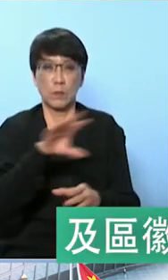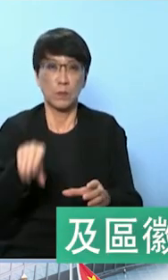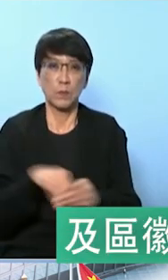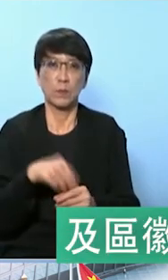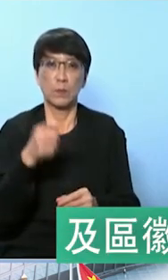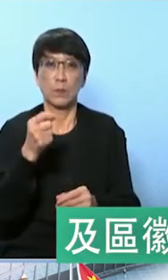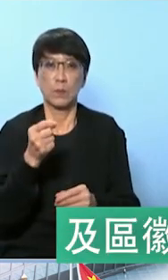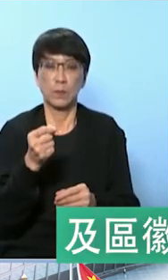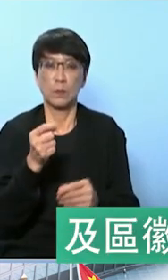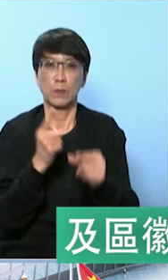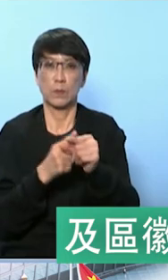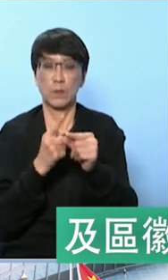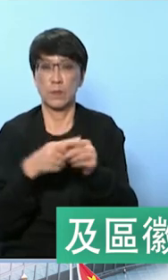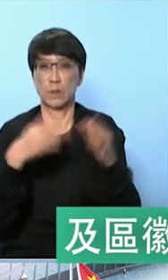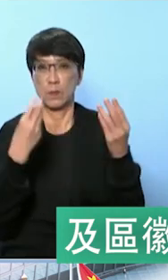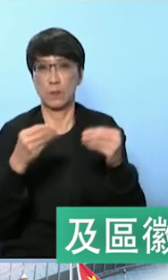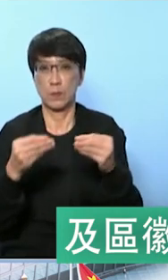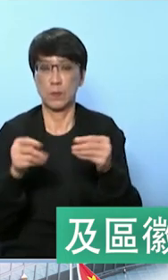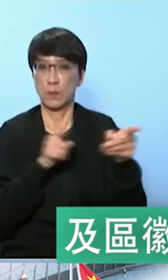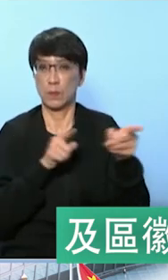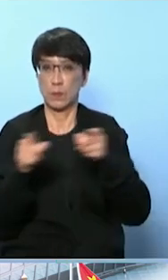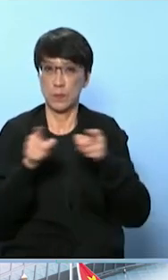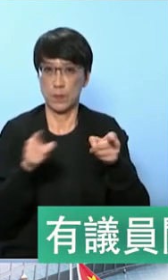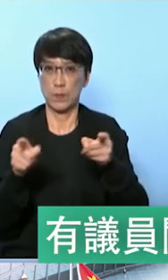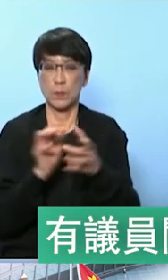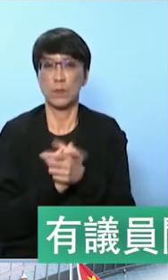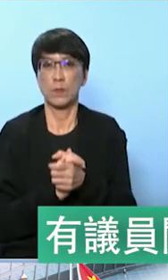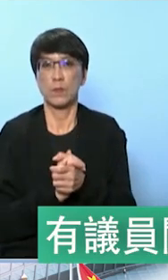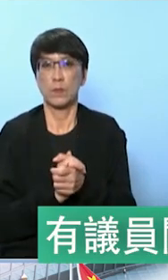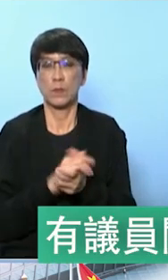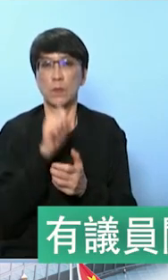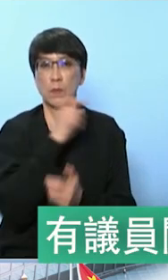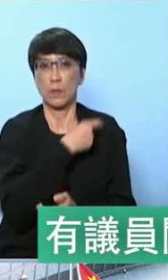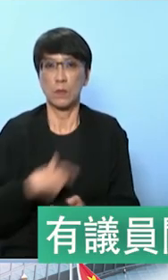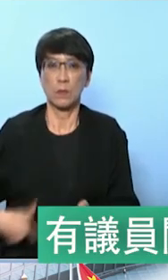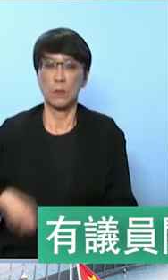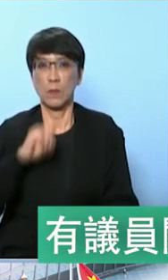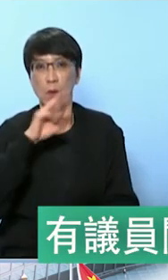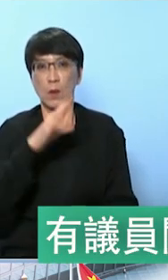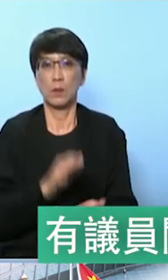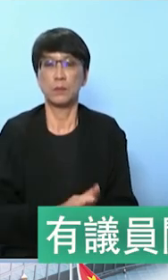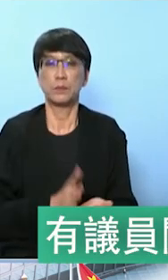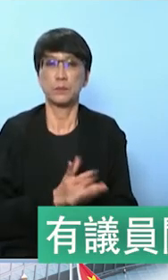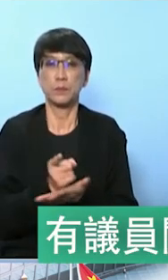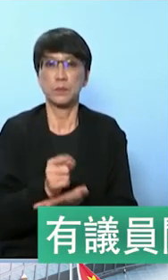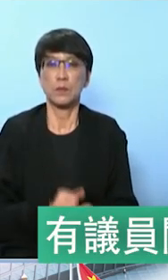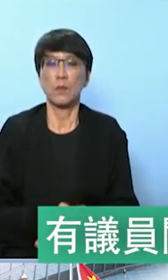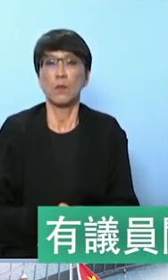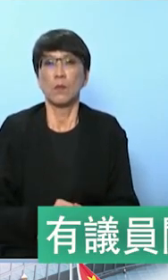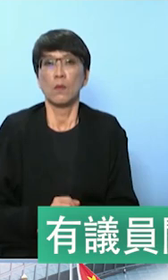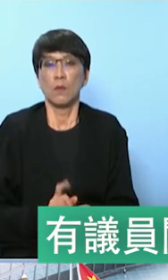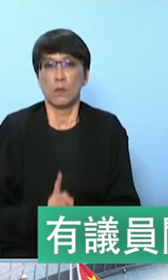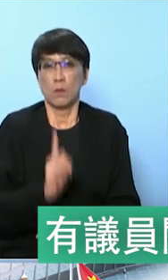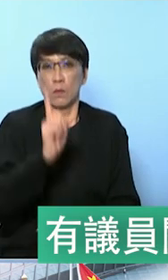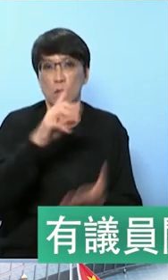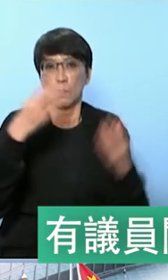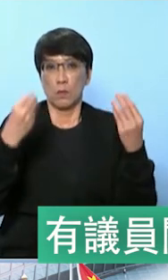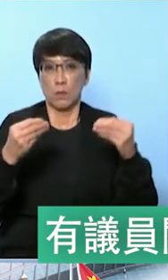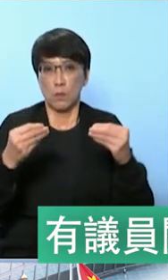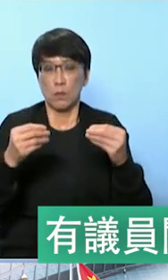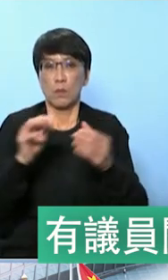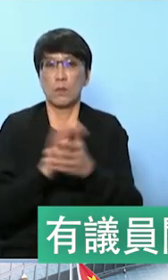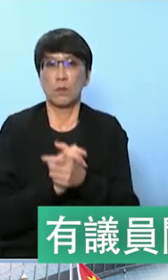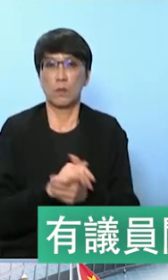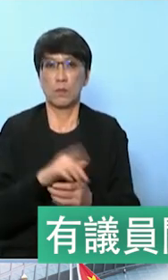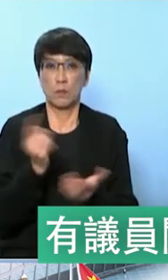教育及中學教育發出指示。有議員就關注專上院校是否亦都應參